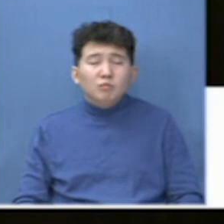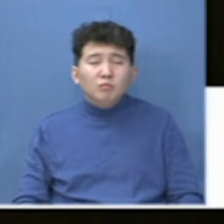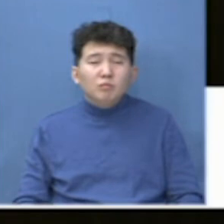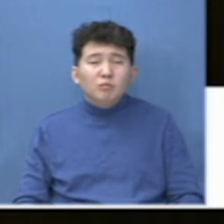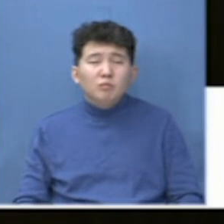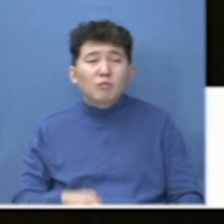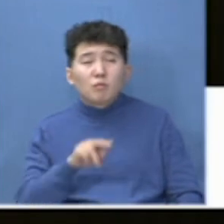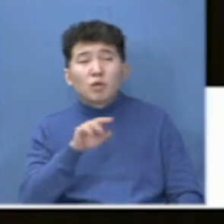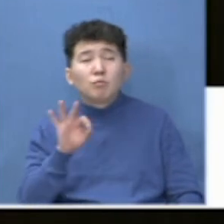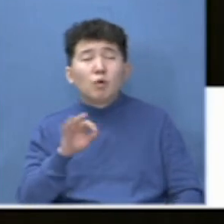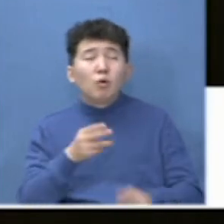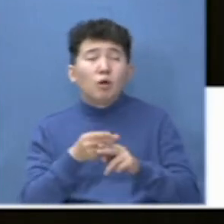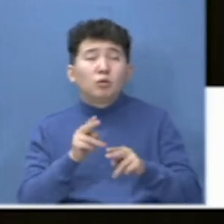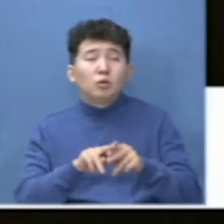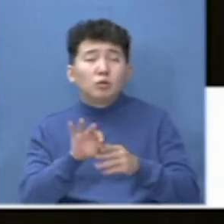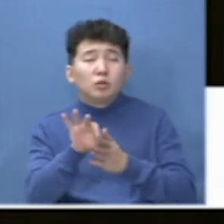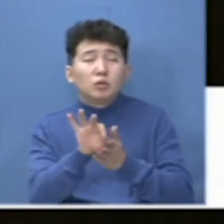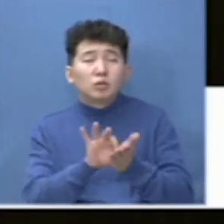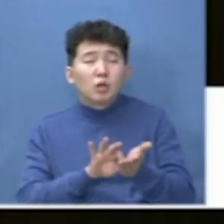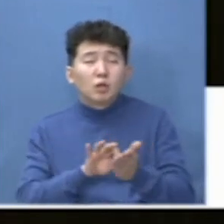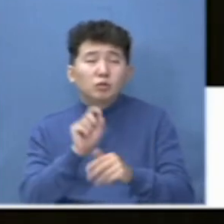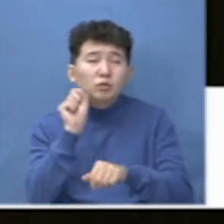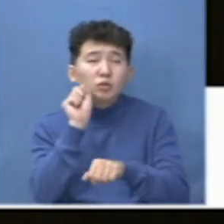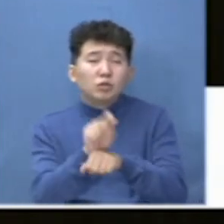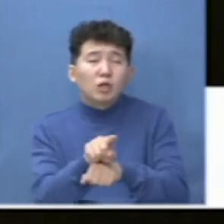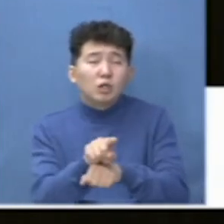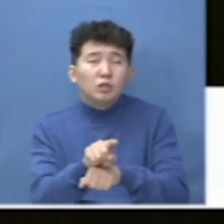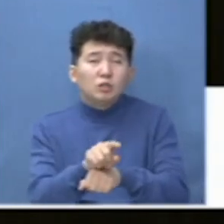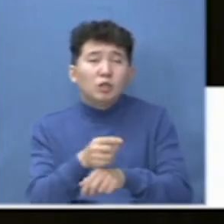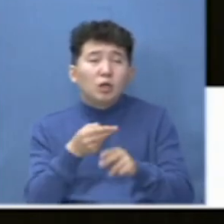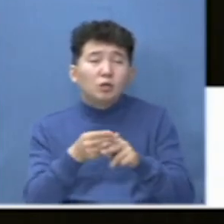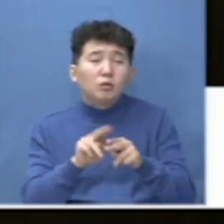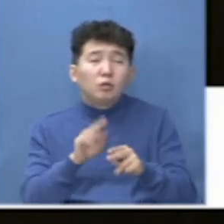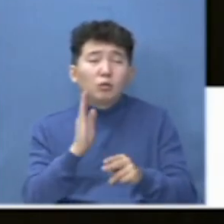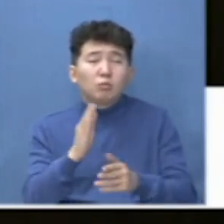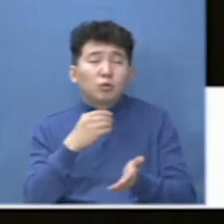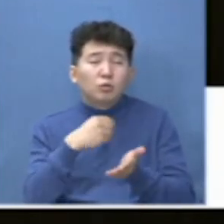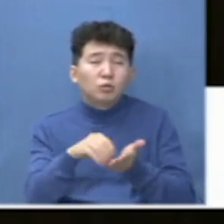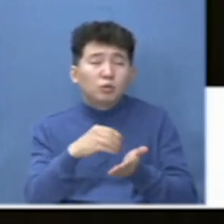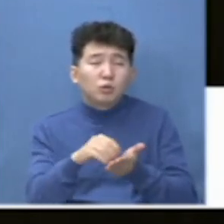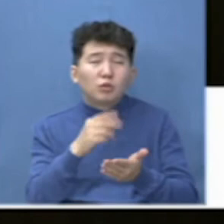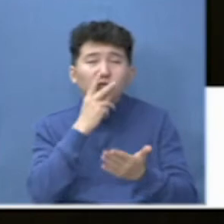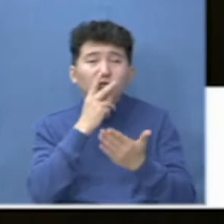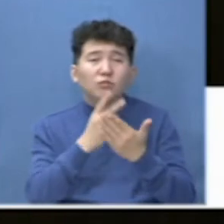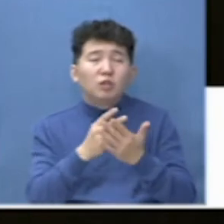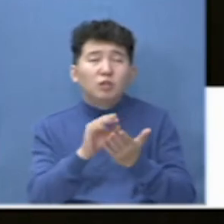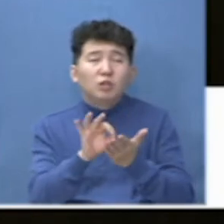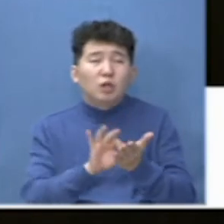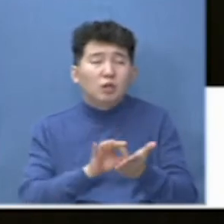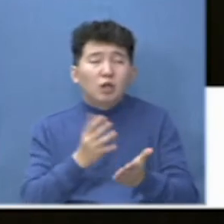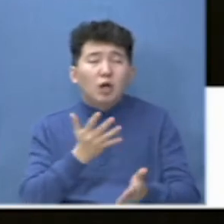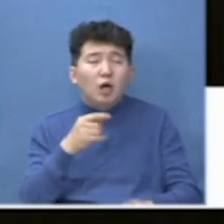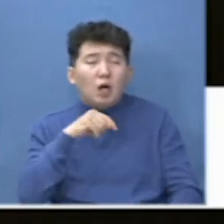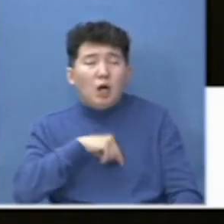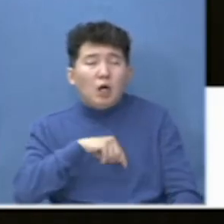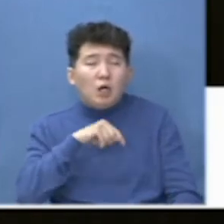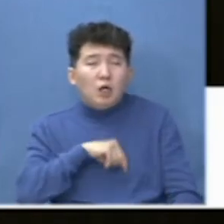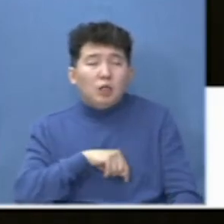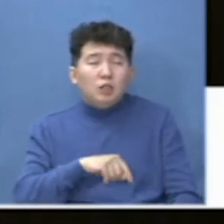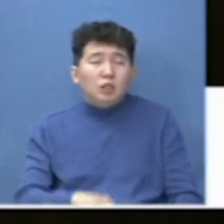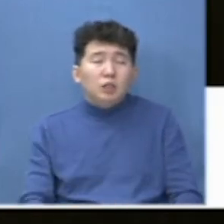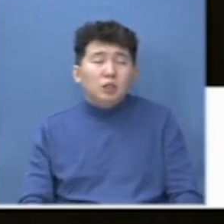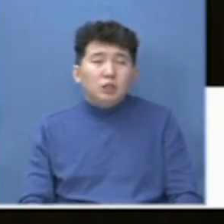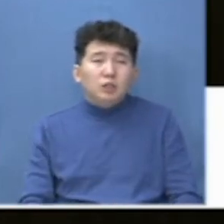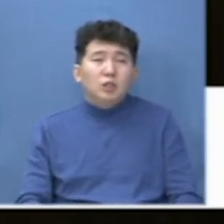заказчик либо орган который будет закупать этот товар сразу видеть технические характеристики и так далее То есть это тоже